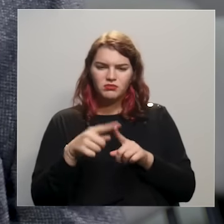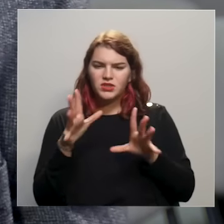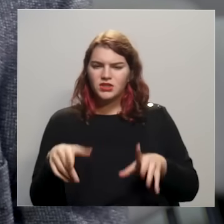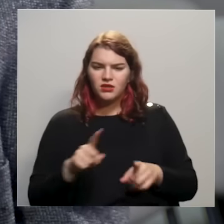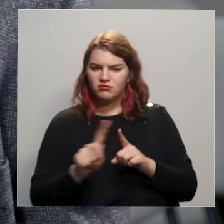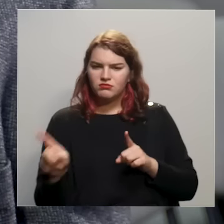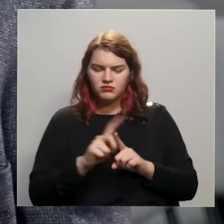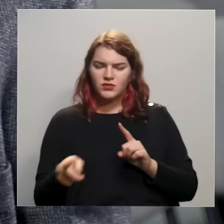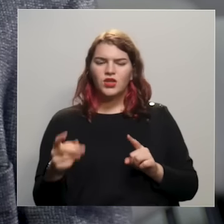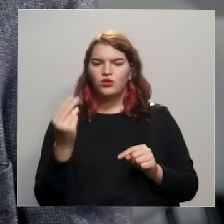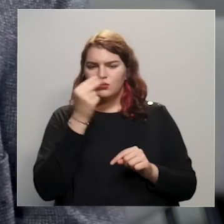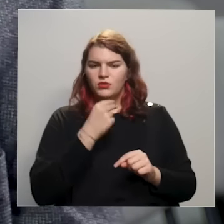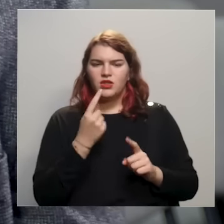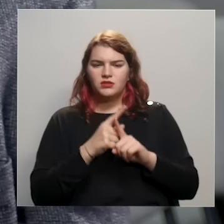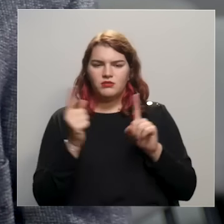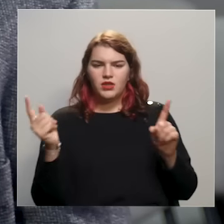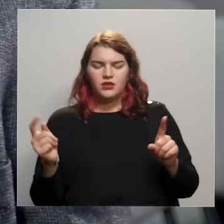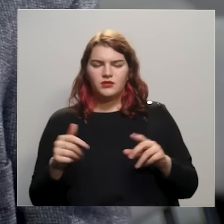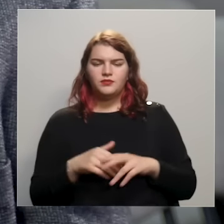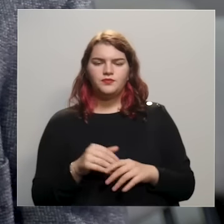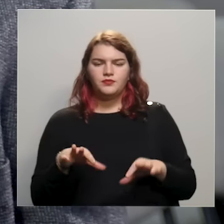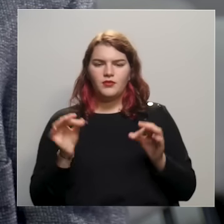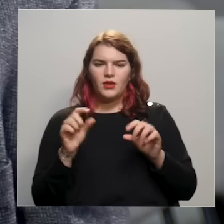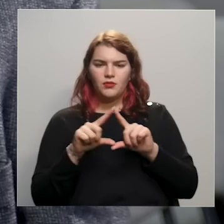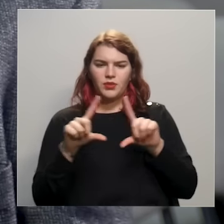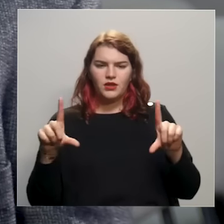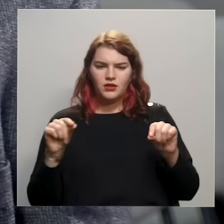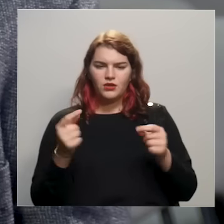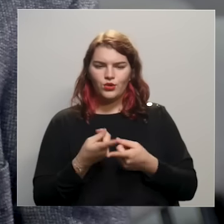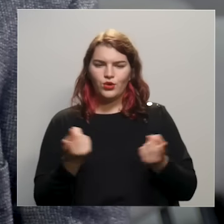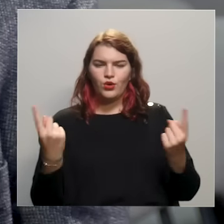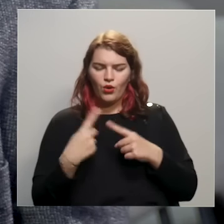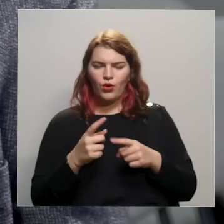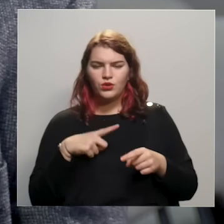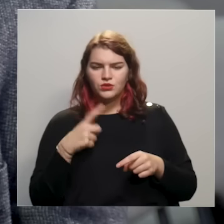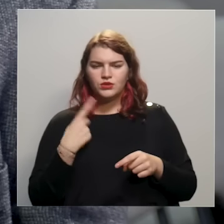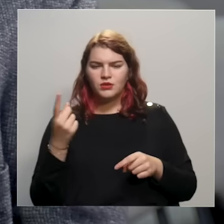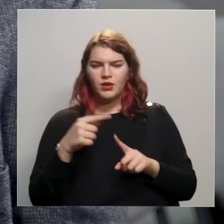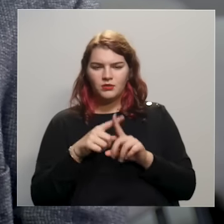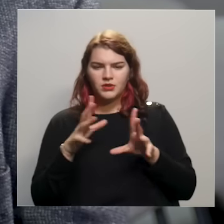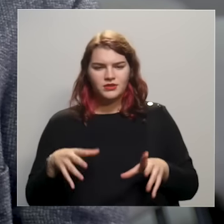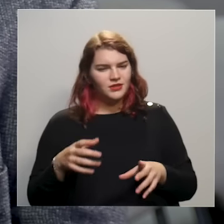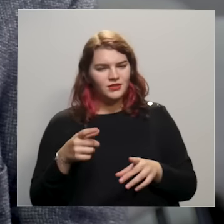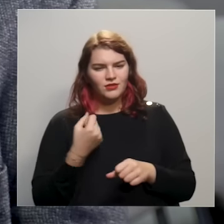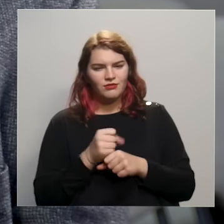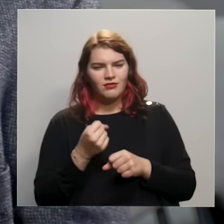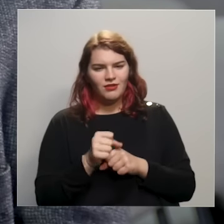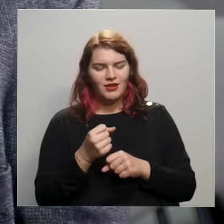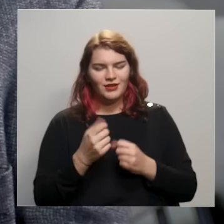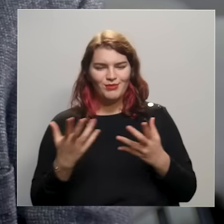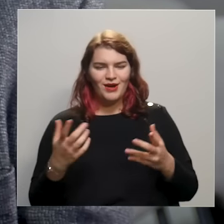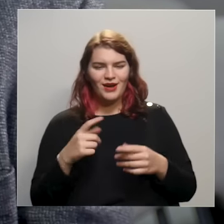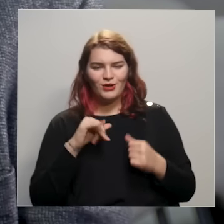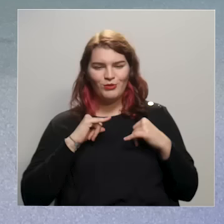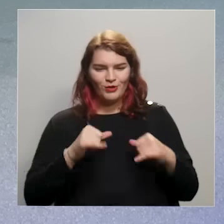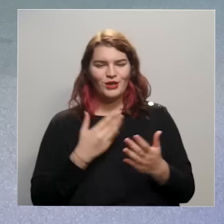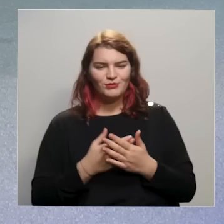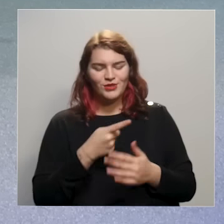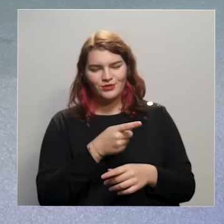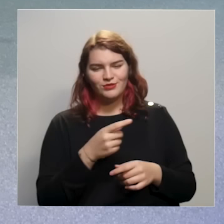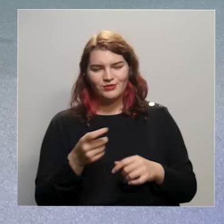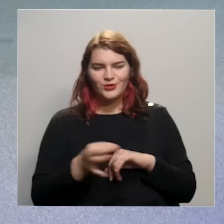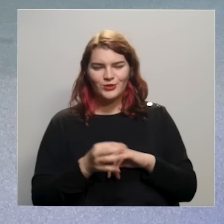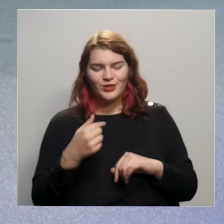Era duminica dimineața. Duminica dimineața, am găsit un bilet pe ușă. Noi suntem la biserică. Curaj mare pe nevasta mea. Wow. Știți ce am